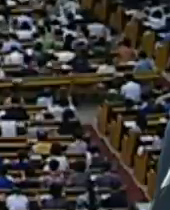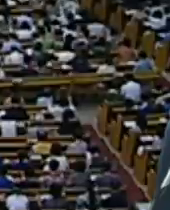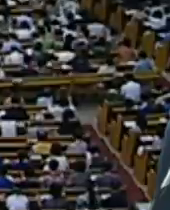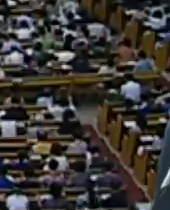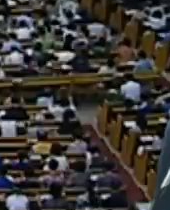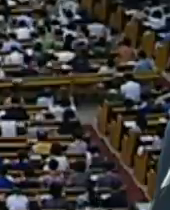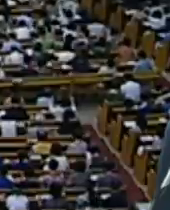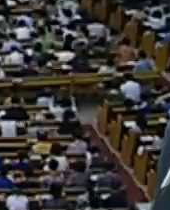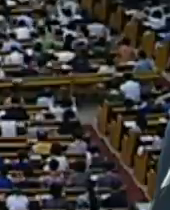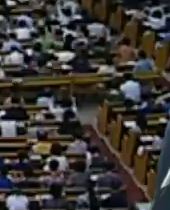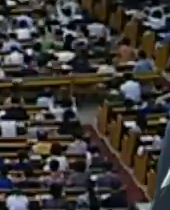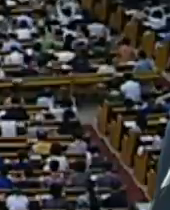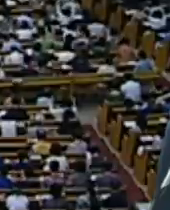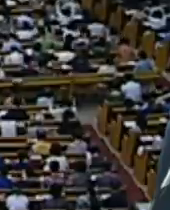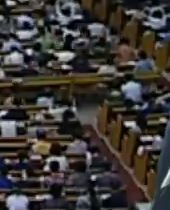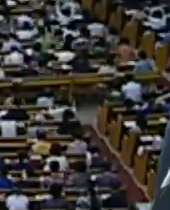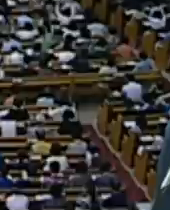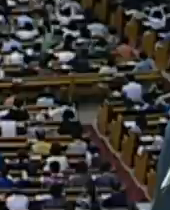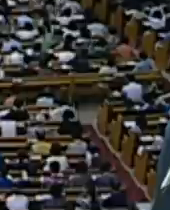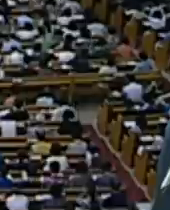할렐루야 할렐루야.